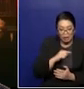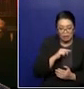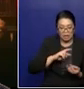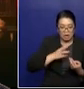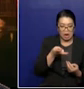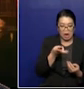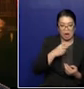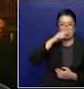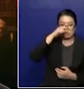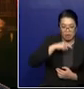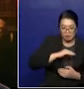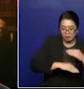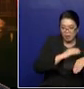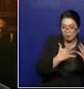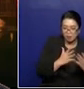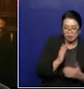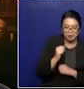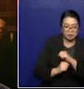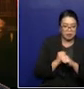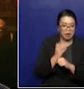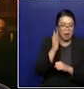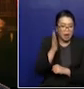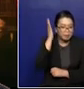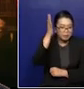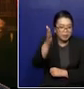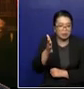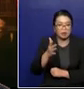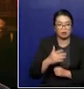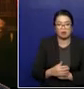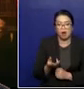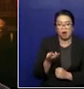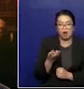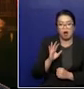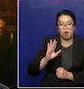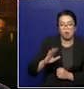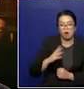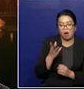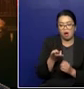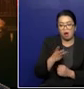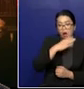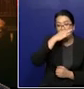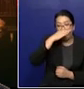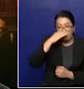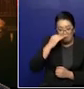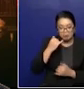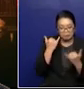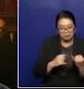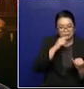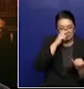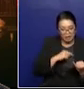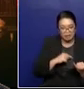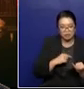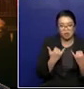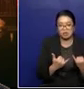งคุณภาพข้าวในอีก5ปีข้างหน้านะฮะคาดว่าข้าวหอมมะลิไทยอาจจะเหลือแค่ตำ